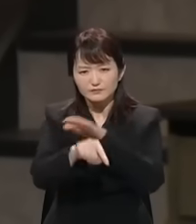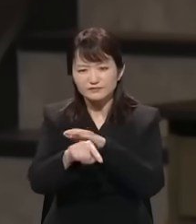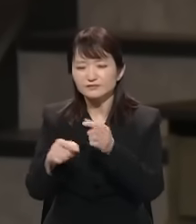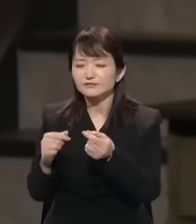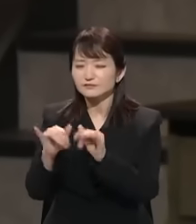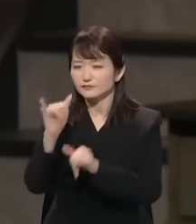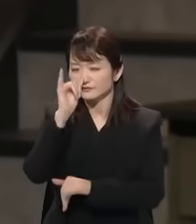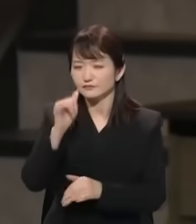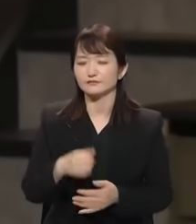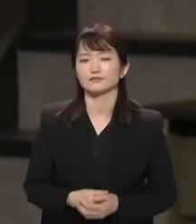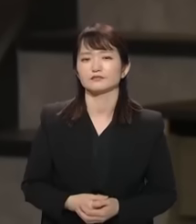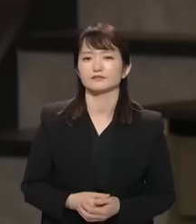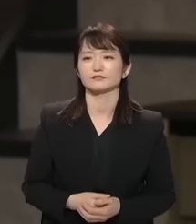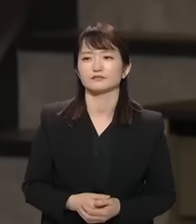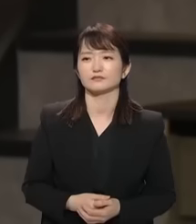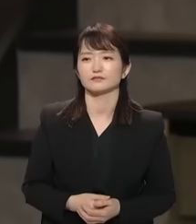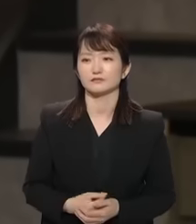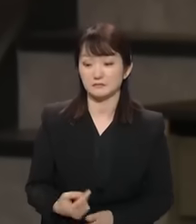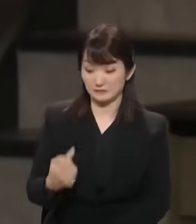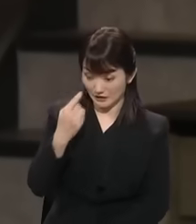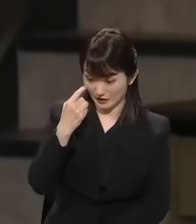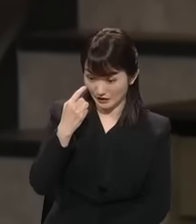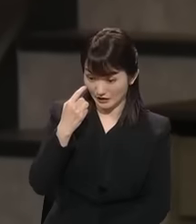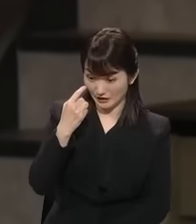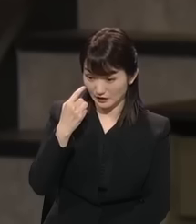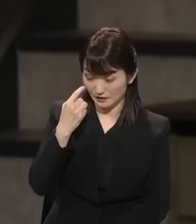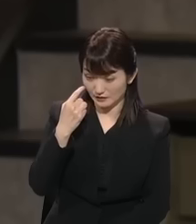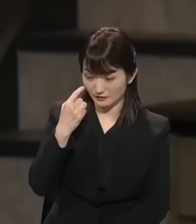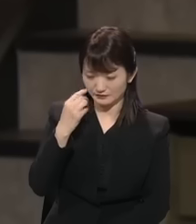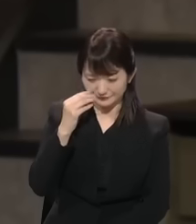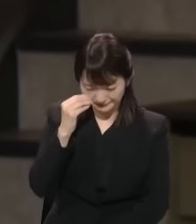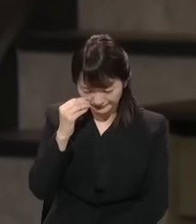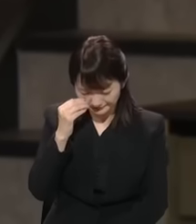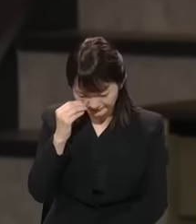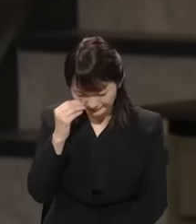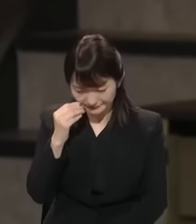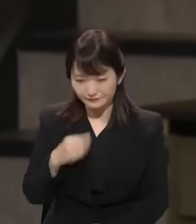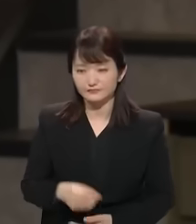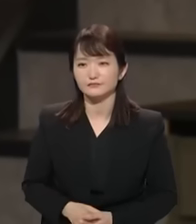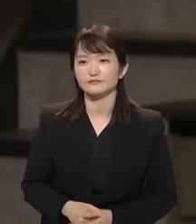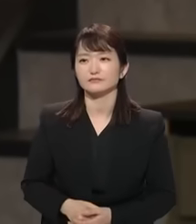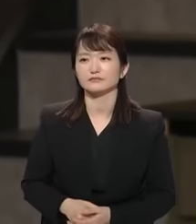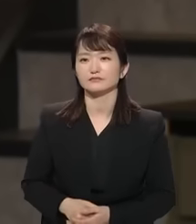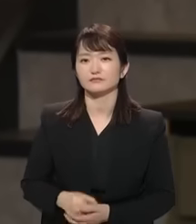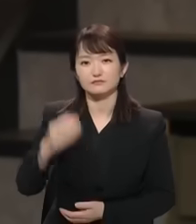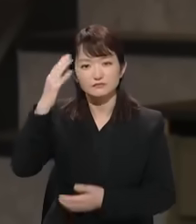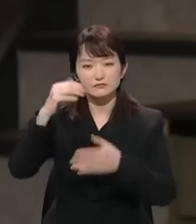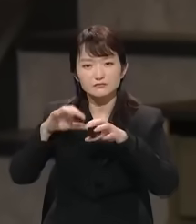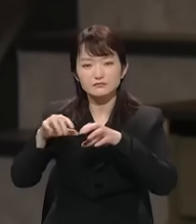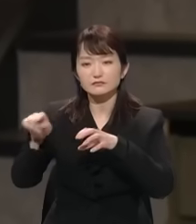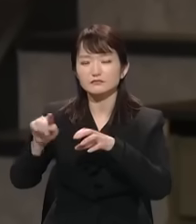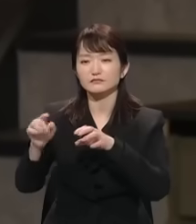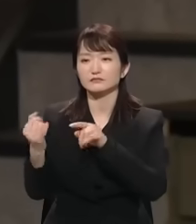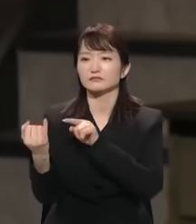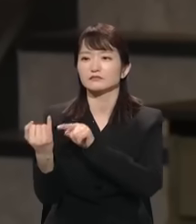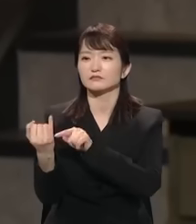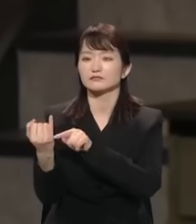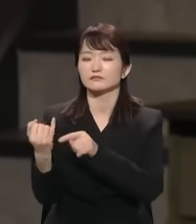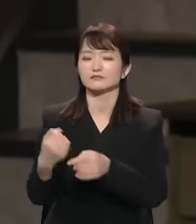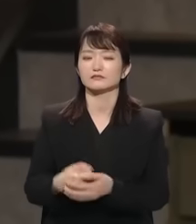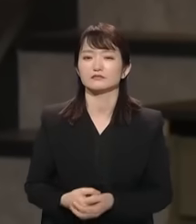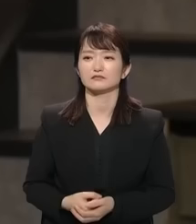있는데 일단 거기에는 딱 적발되면 꼬리를 내려요 어 근데여 우리나라 같은 경우는 저런 분들 같은 거